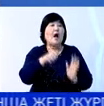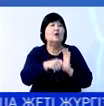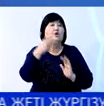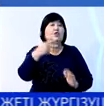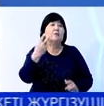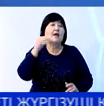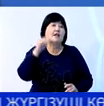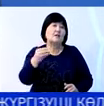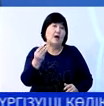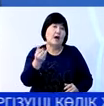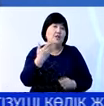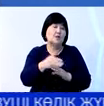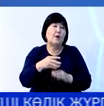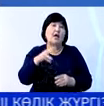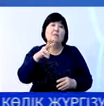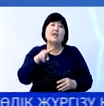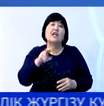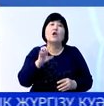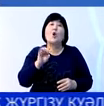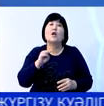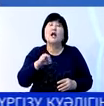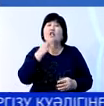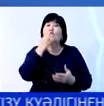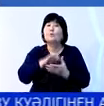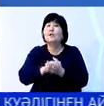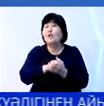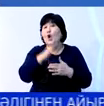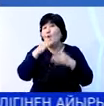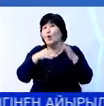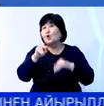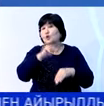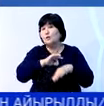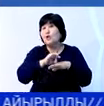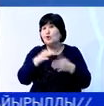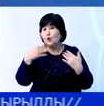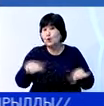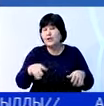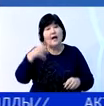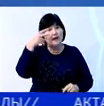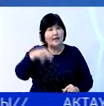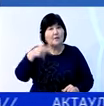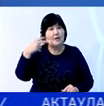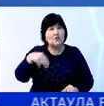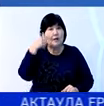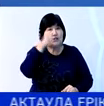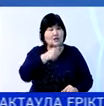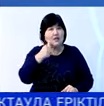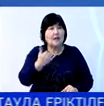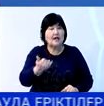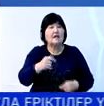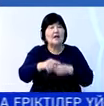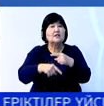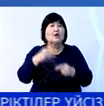теңге қаражат бөлініп, мелиоратор жауапкершілігі шектеулі серіктестігі құрылыс жұмыстарын жүргізді. 2020 жылға жалғасы